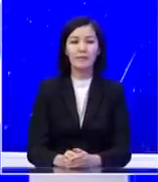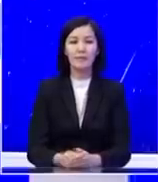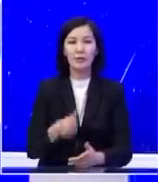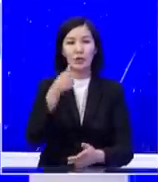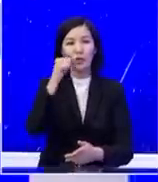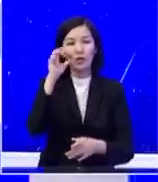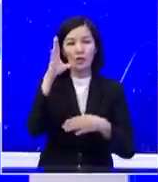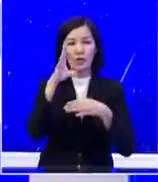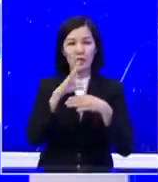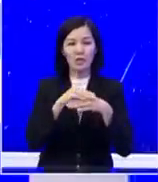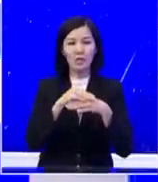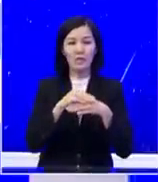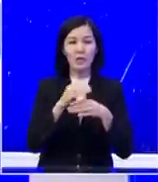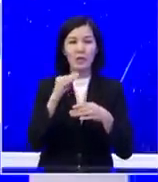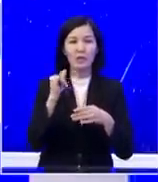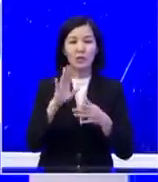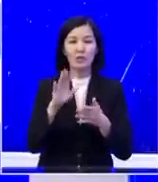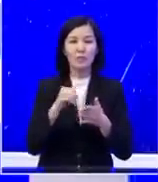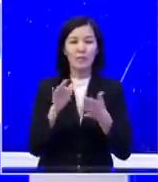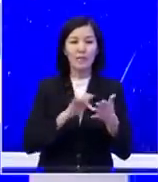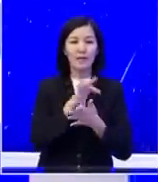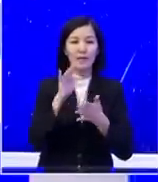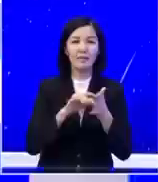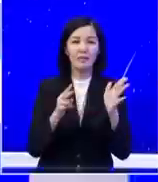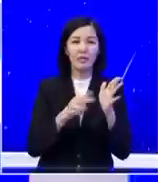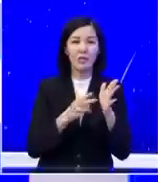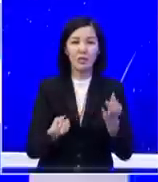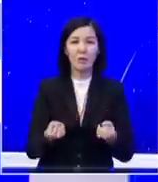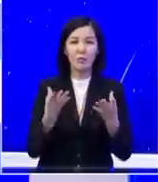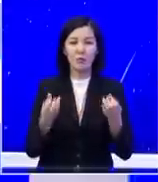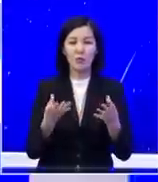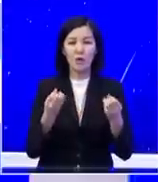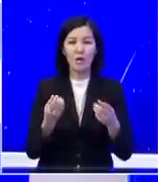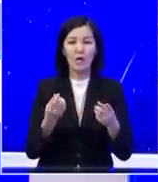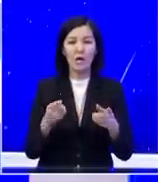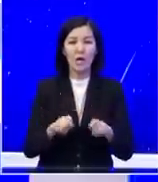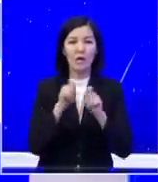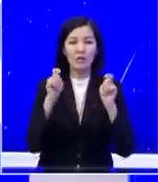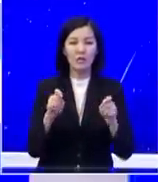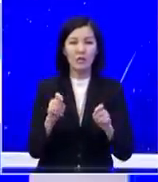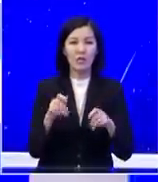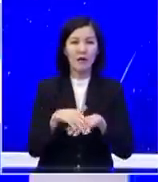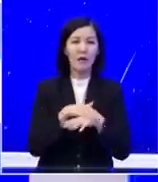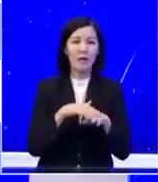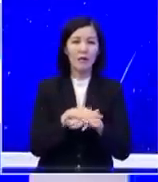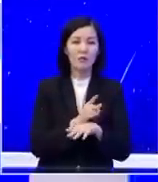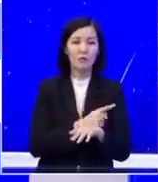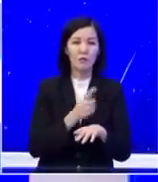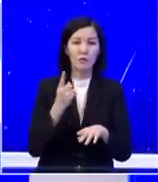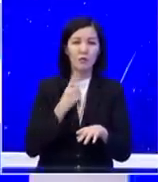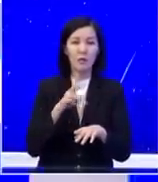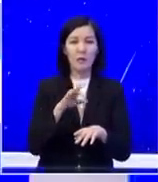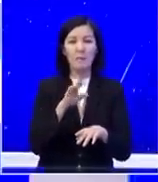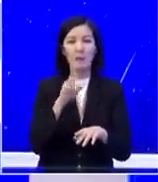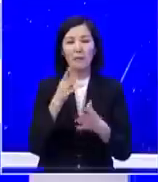Кеше кешкілік Жетісудің бас қаласындағы 7 субұрқақ іске қосылды. Көптен күткен қуаныш, мамырдың соңы күн ысый